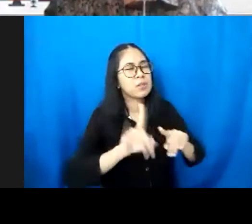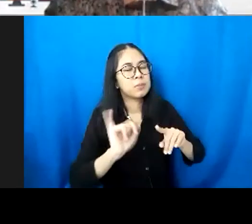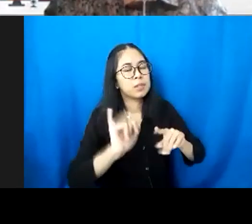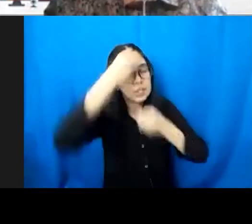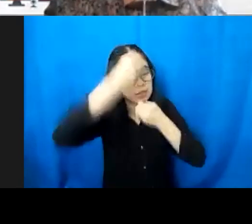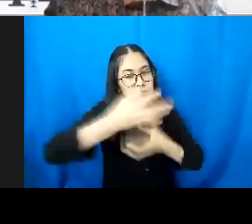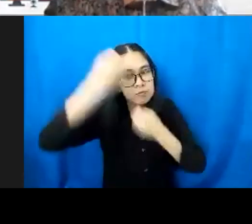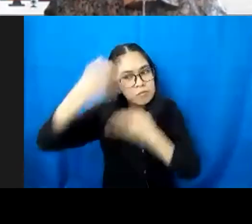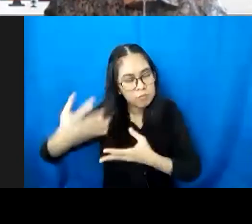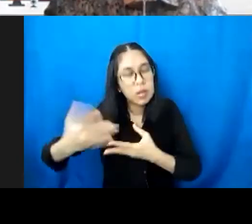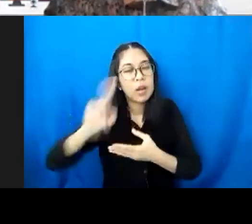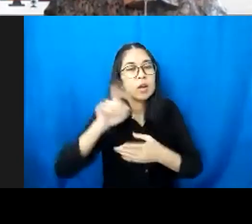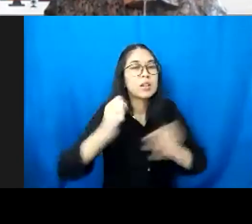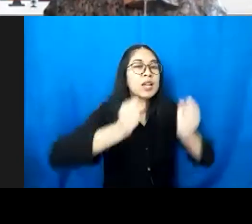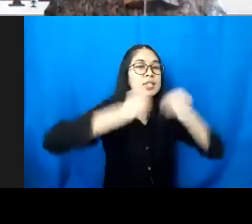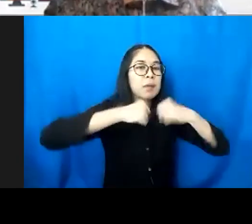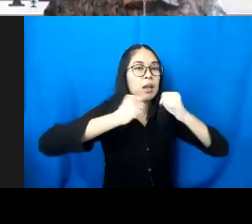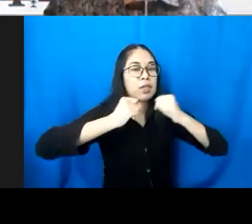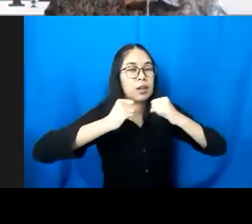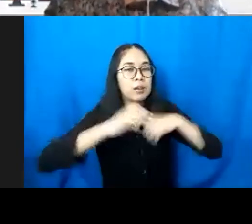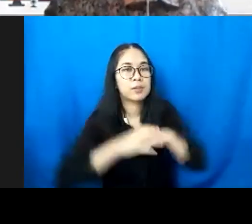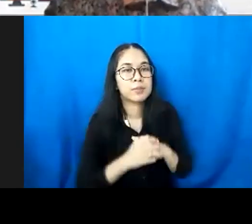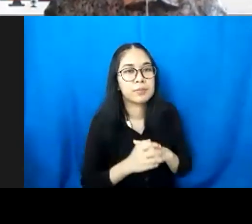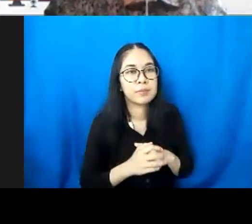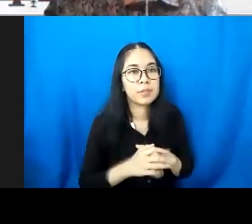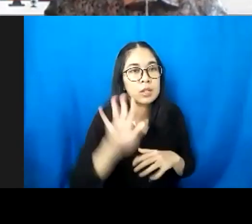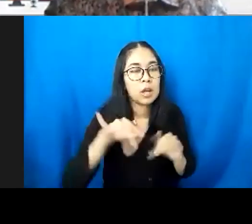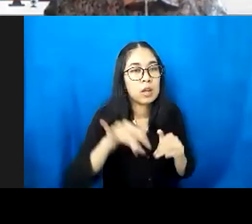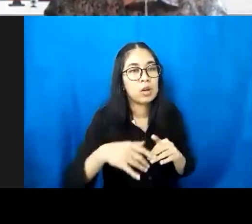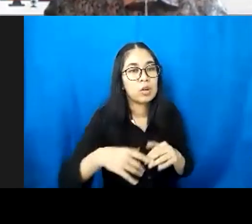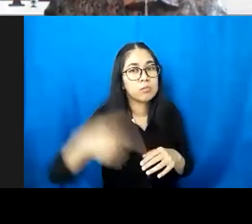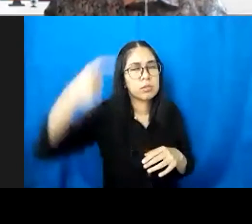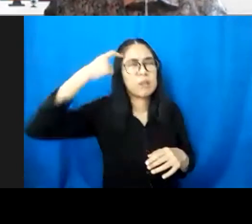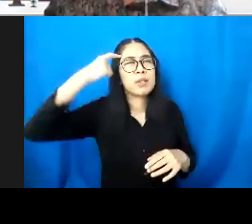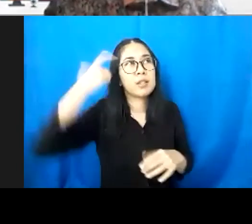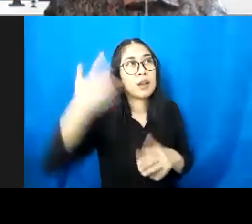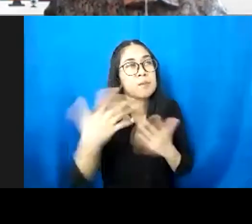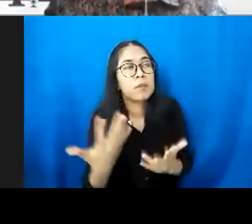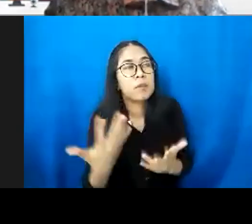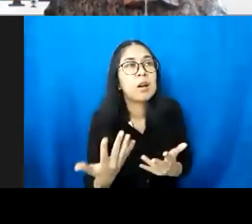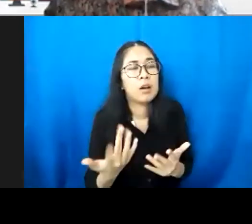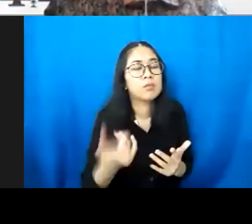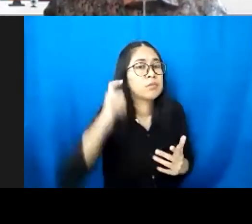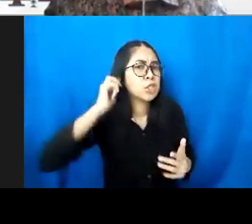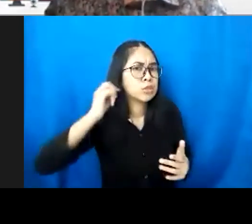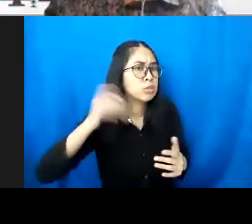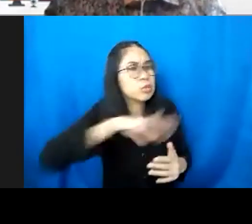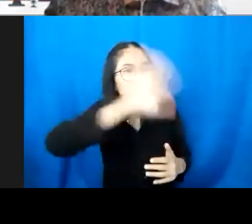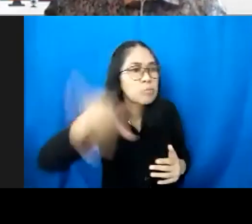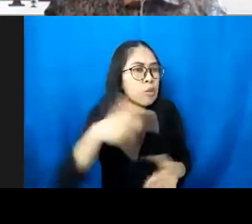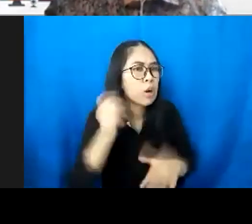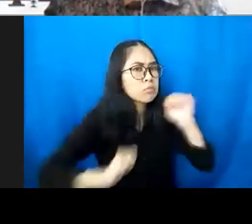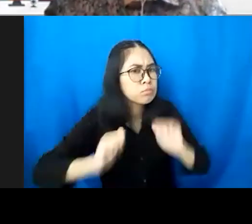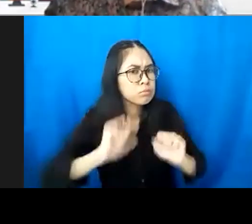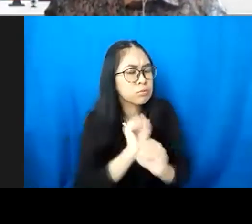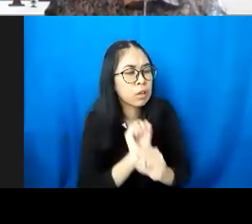bahwa harus ada kesepakatan dulu nih gitu. Kalau dibilang ekspektasinya apa ya pasti ekspektasinya istrinya yang melakukan semua ya. Jadi suami pulang ke